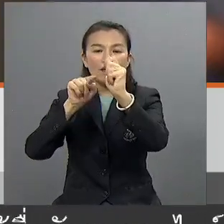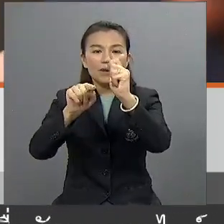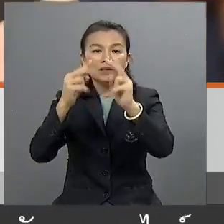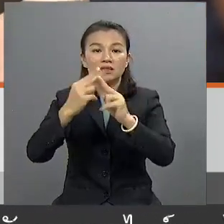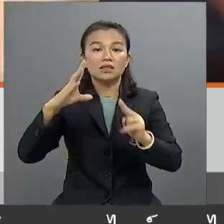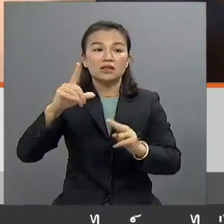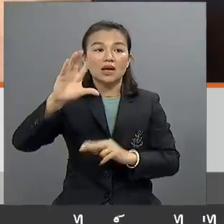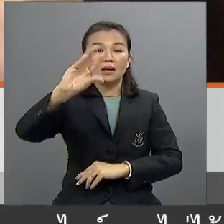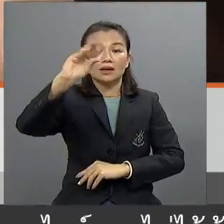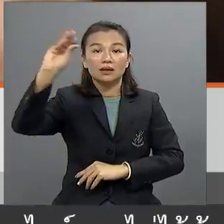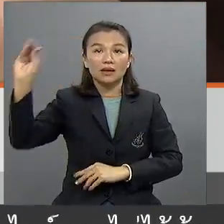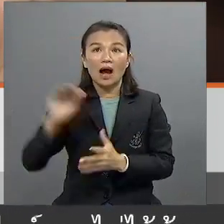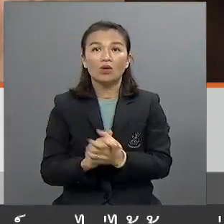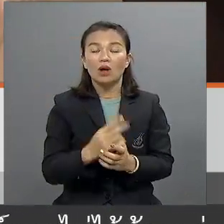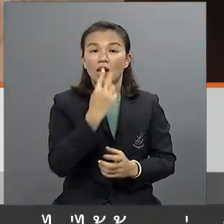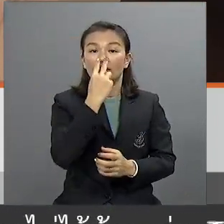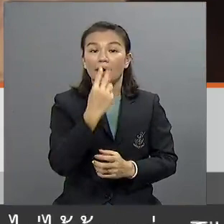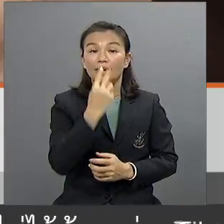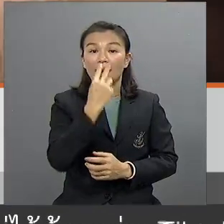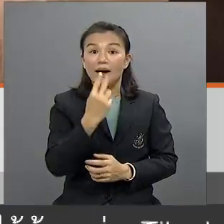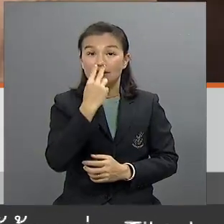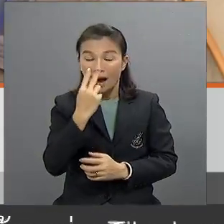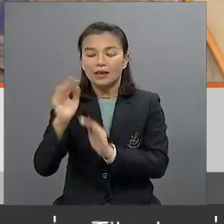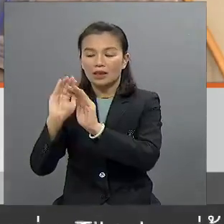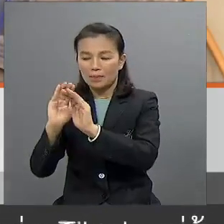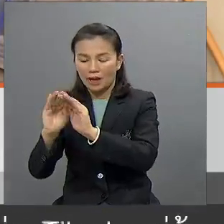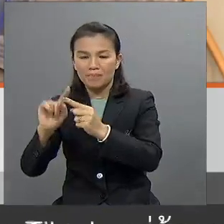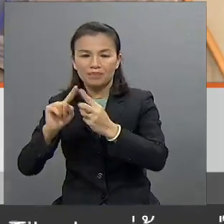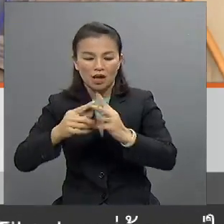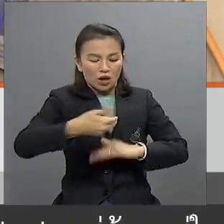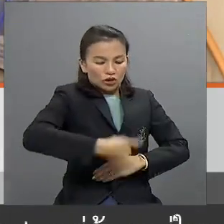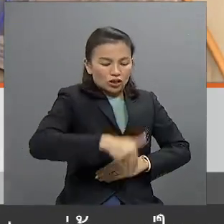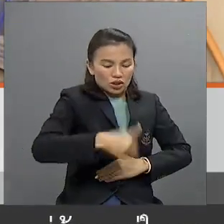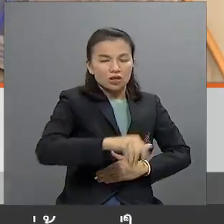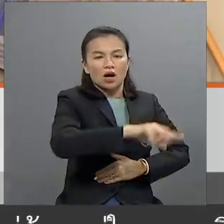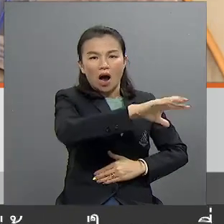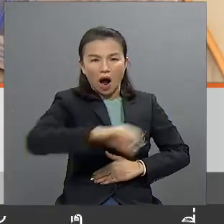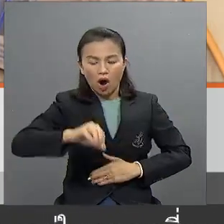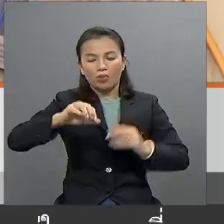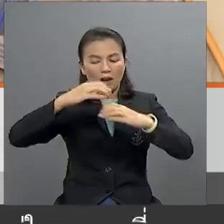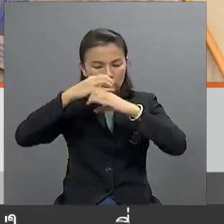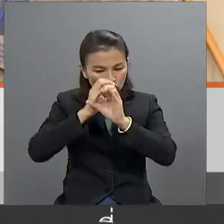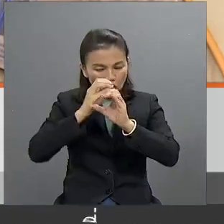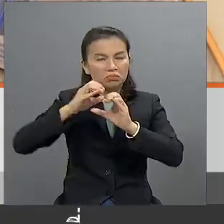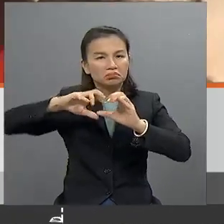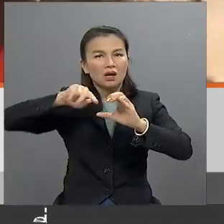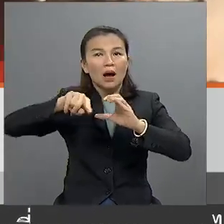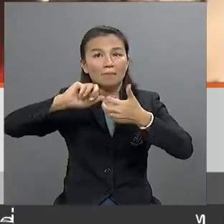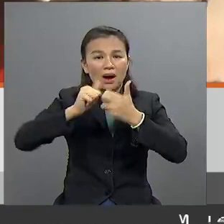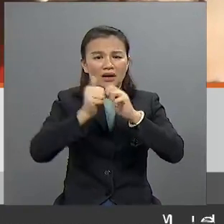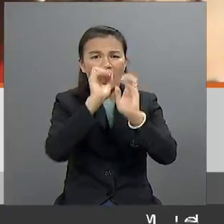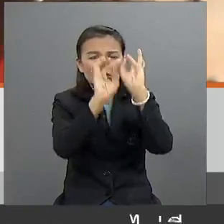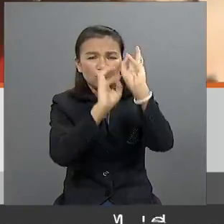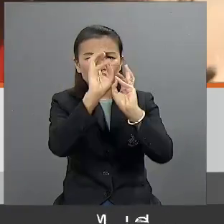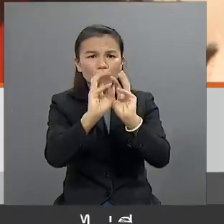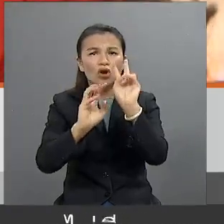างลมหายใจและปัสสาวะไปตรวจวิเคราะห์หาสารพิษตกค้างในร่างกายนะคะเพราะว่าพื้นที่นี้ประสบปัญหาฝุ่นควัน PM 2.5 เกินค่ามา